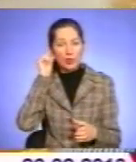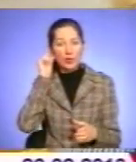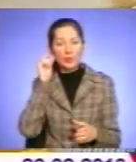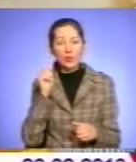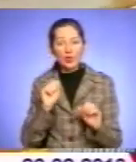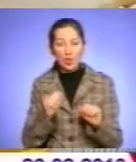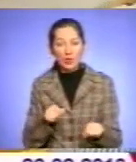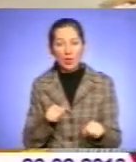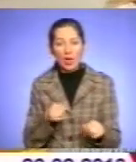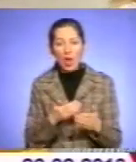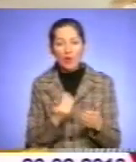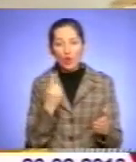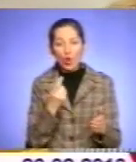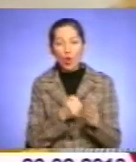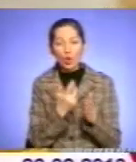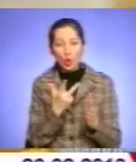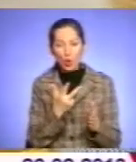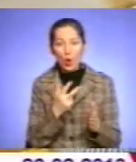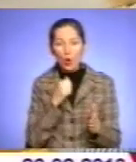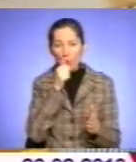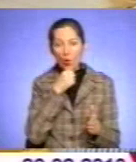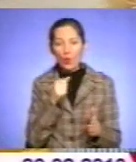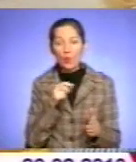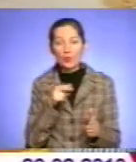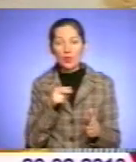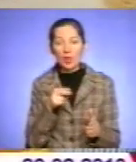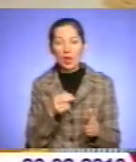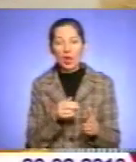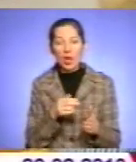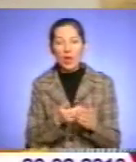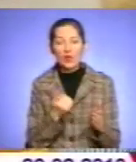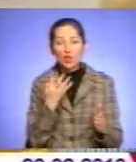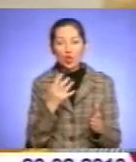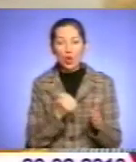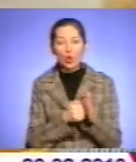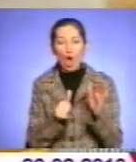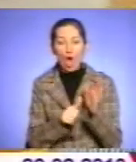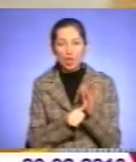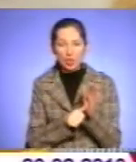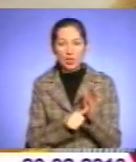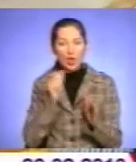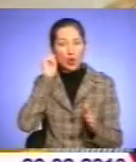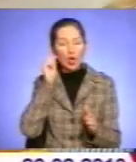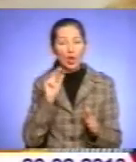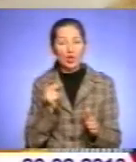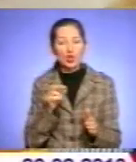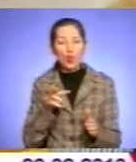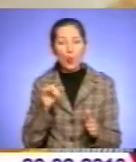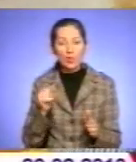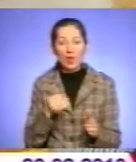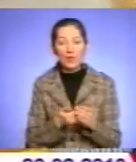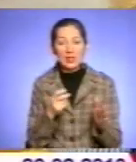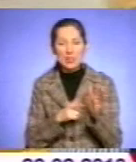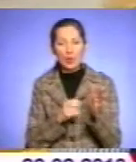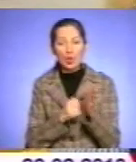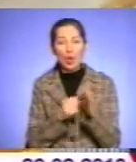є від 1 до 3 пізнайки, від 4 до 6 чумусики і від 7